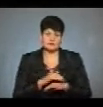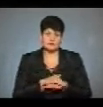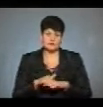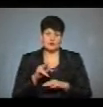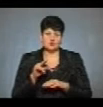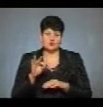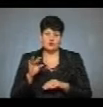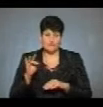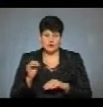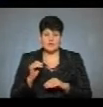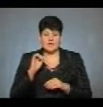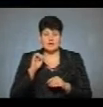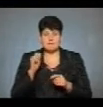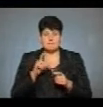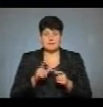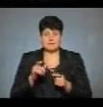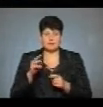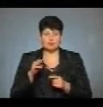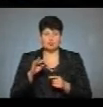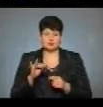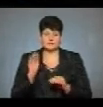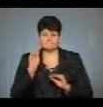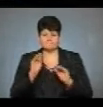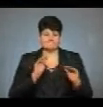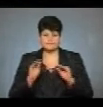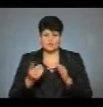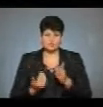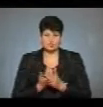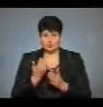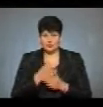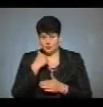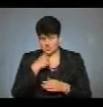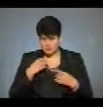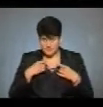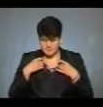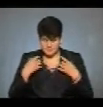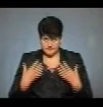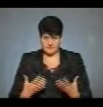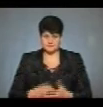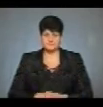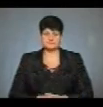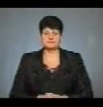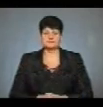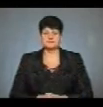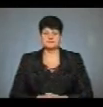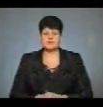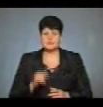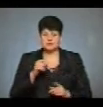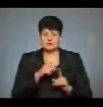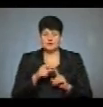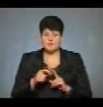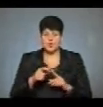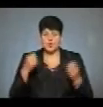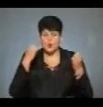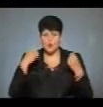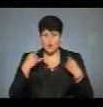пам'ятник Пушкіну задекорували до новорічних свят, повідомив директор Тернопільського туристично-інформаційного центру Тарас Ковальчук. За його словами,